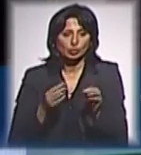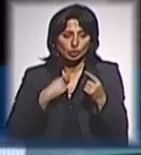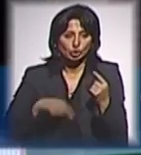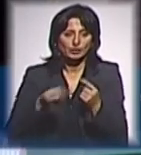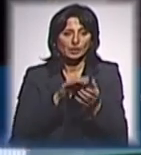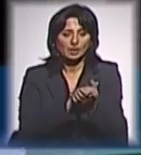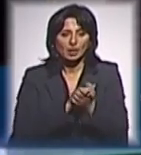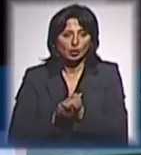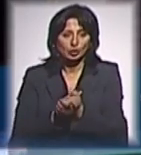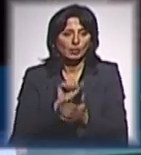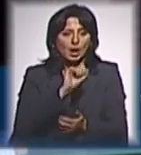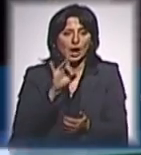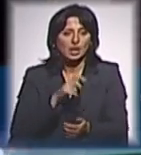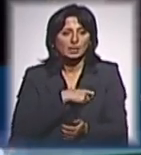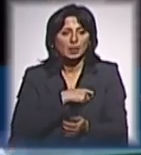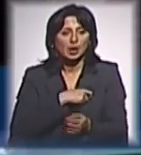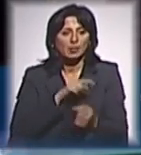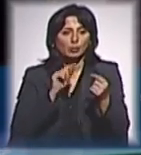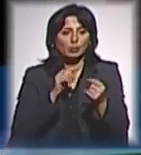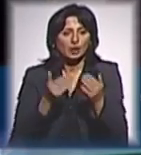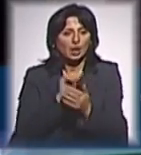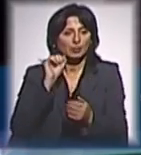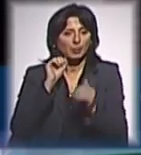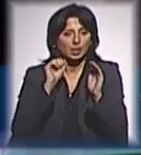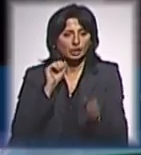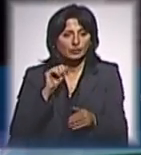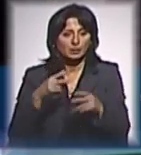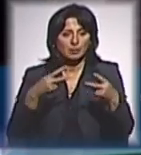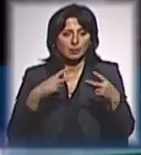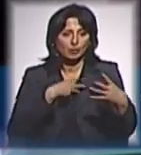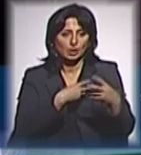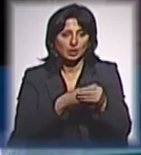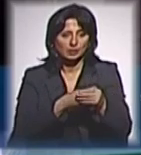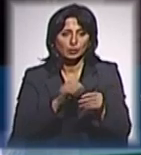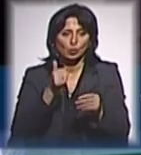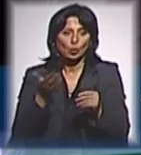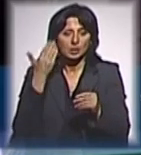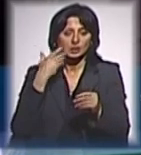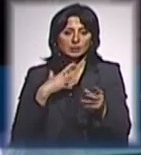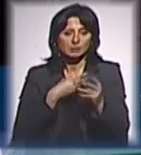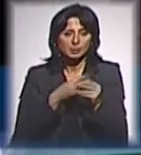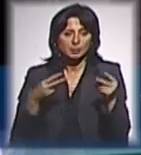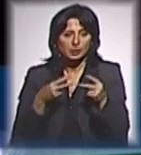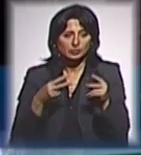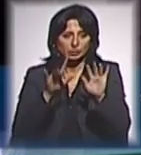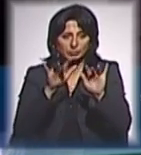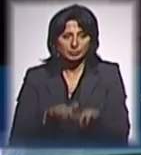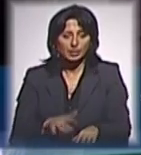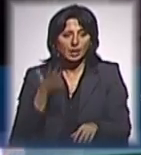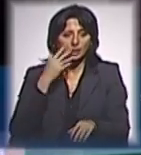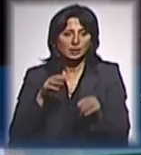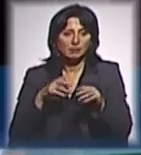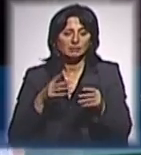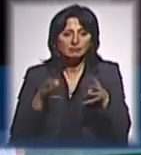ჩვენი ერთობა, არასაპარლამენტო ოპოზიცია, სადაც ვართ ახალი მემარჯვენეები ჩვენს პარტნიორებთან ერთად, ისე როგორც წინაჯერზე რამცმე ჩამოთვალე ყავდა